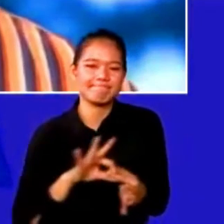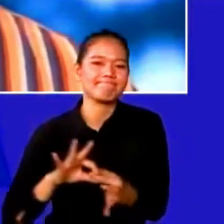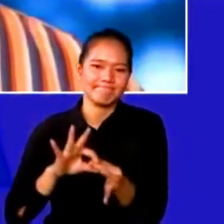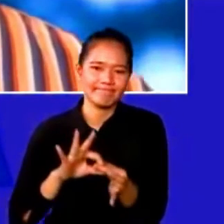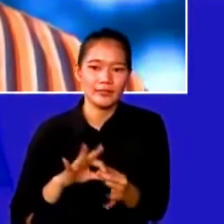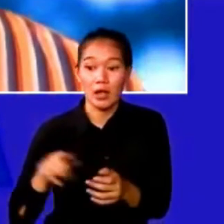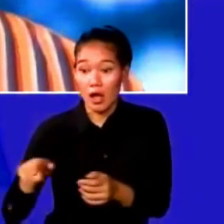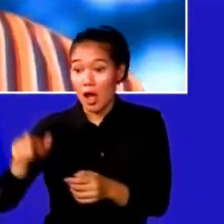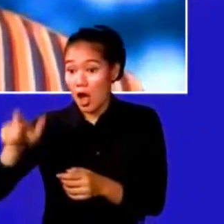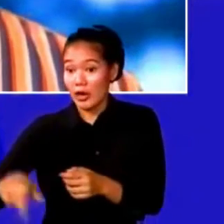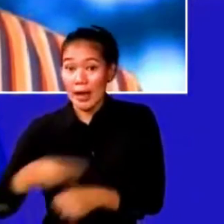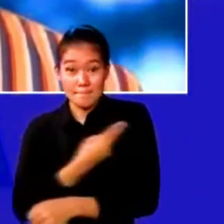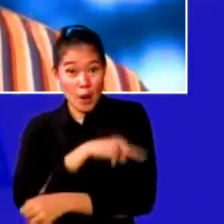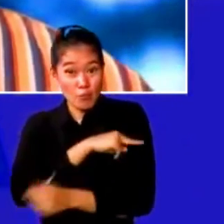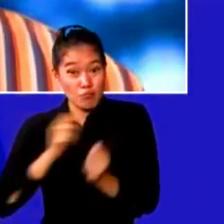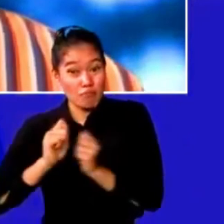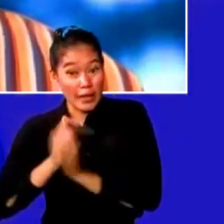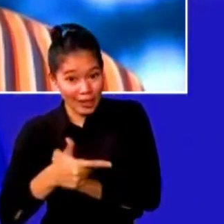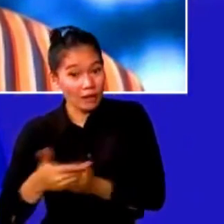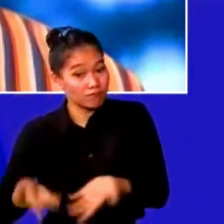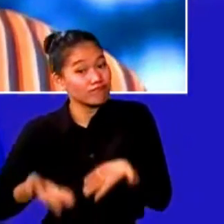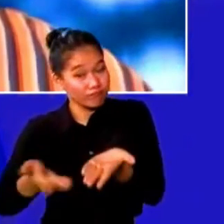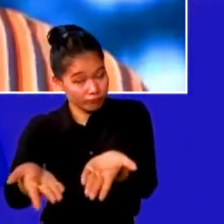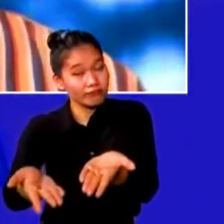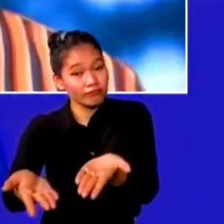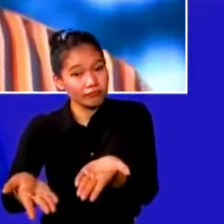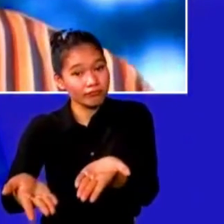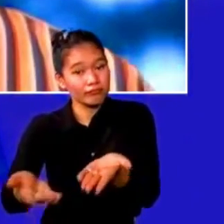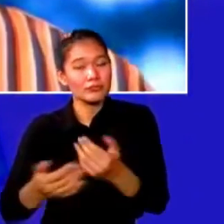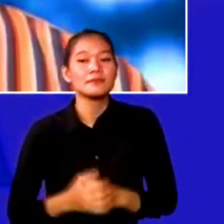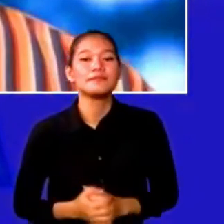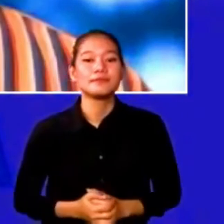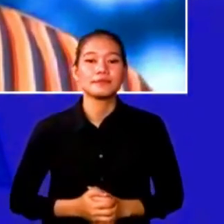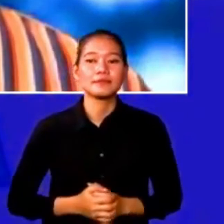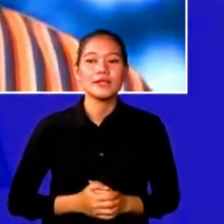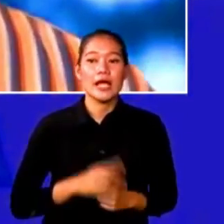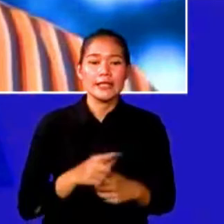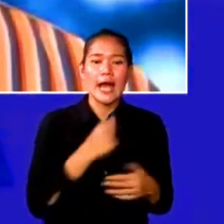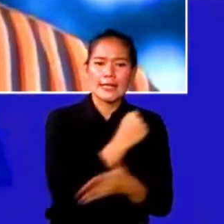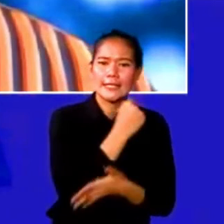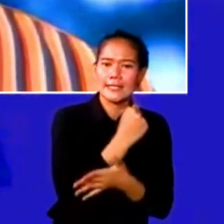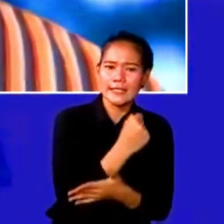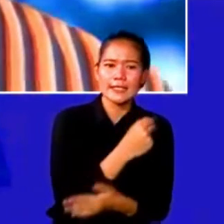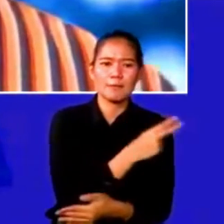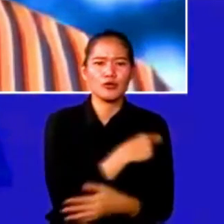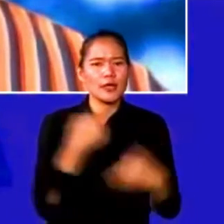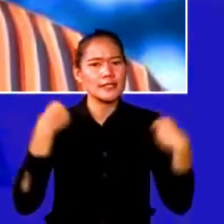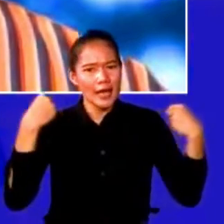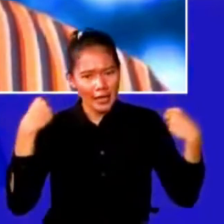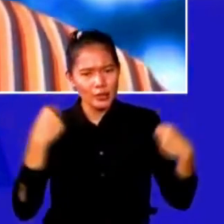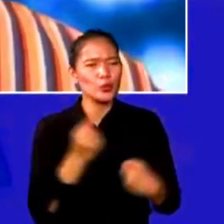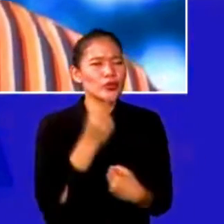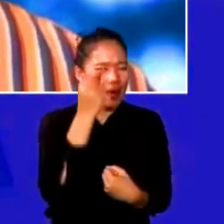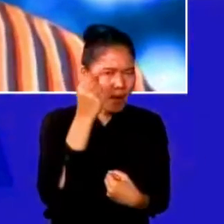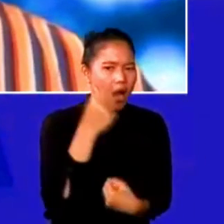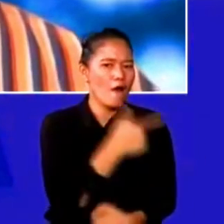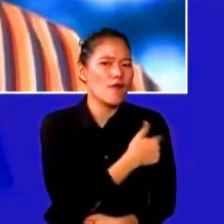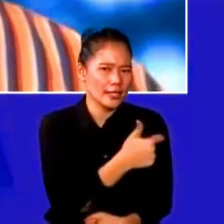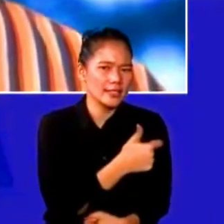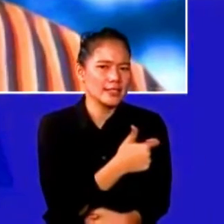bisa membayar yaitu akan lebih baik kata dikelola oleh swasta yang negeri yang naik ke sekarang yang diutamakan